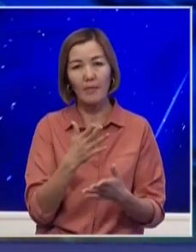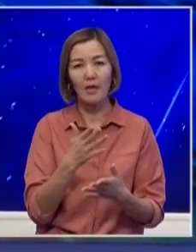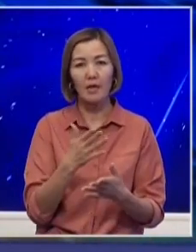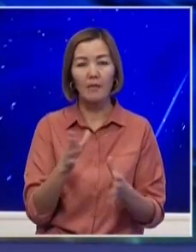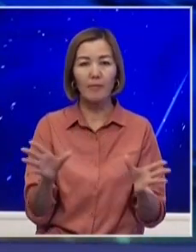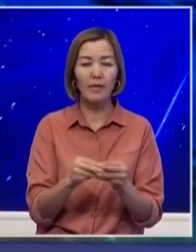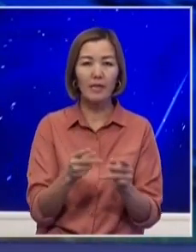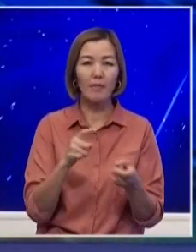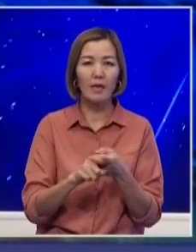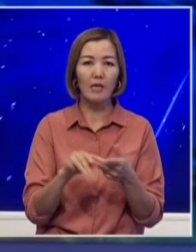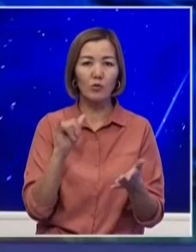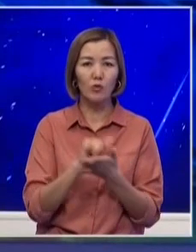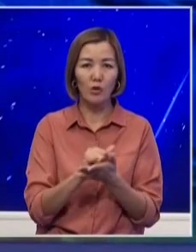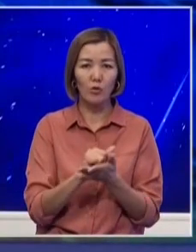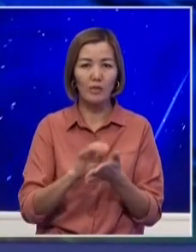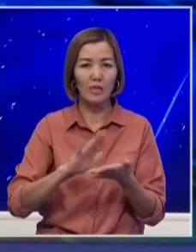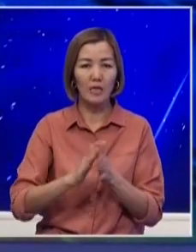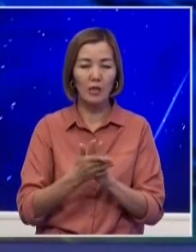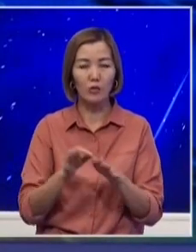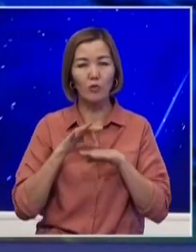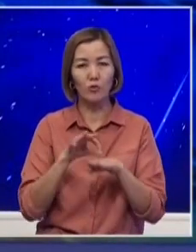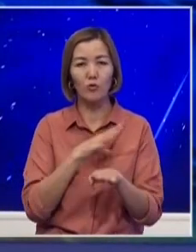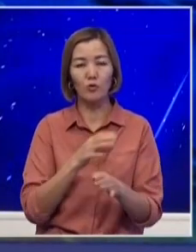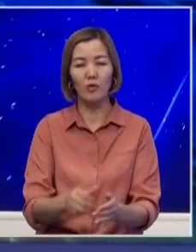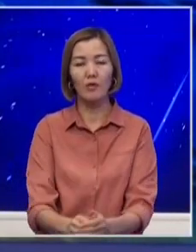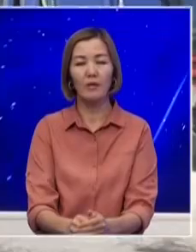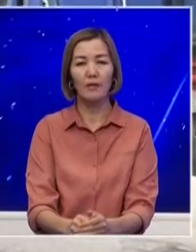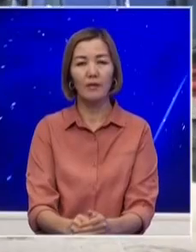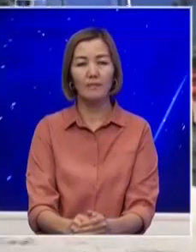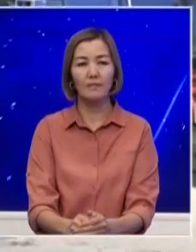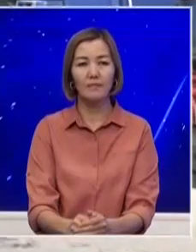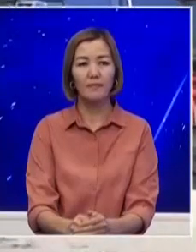әріптестік байланысы орнату аясында келіссөз жүргізді.